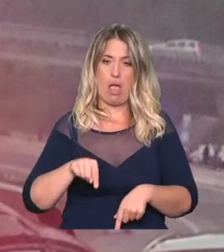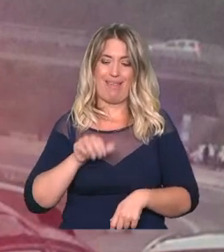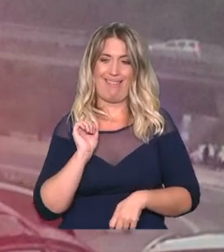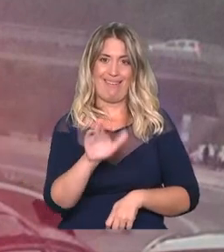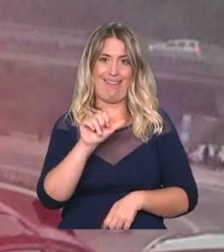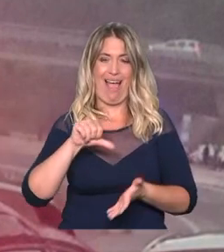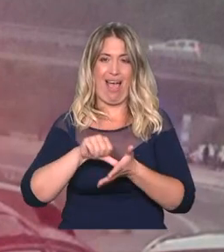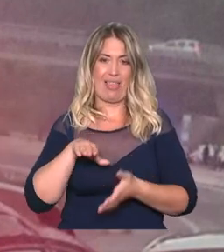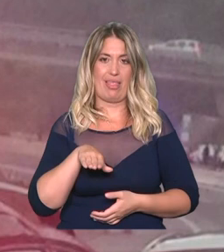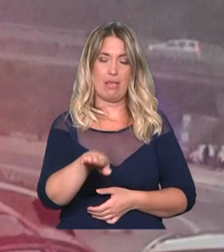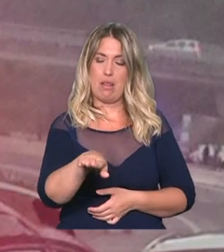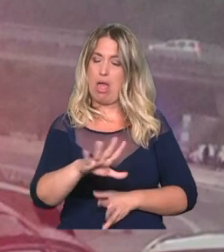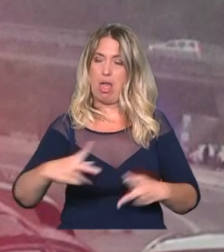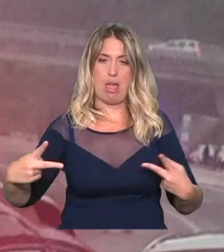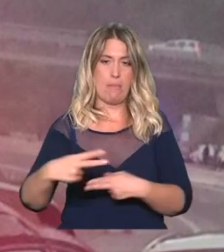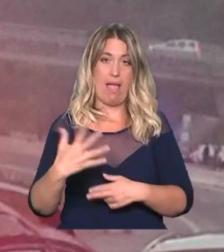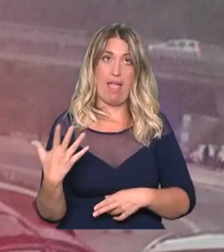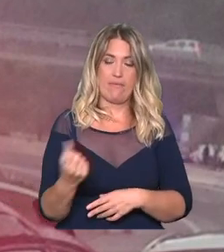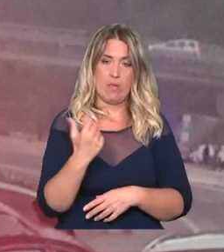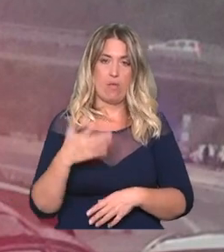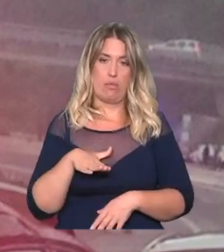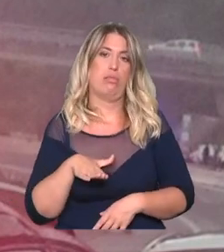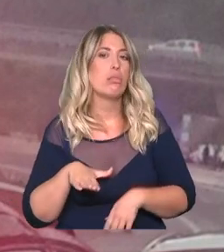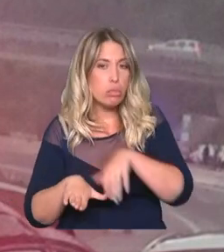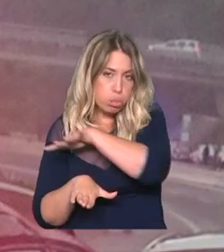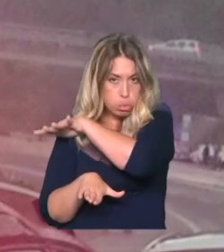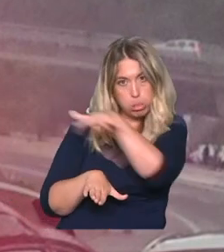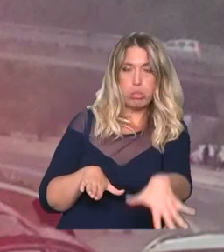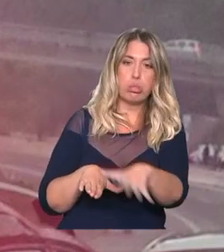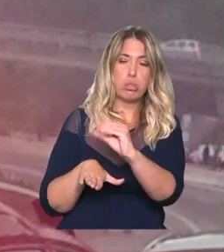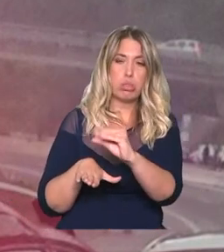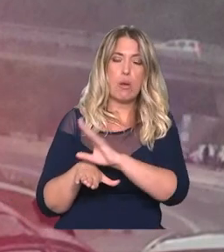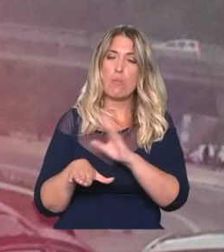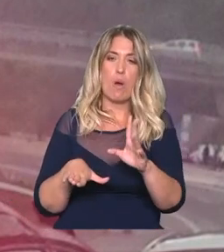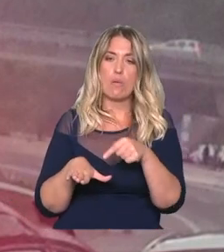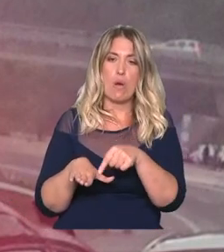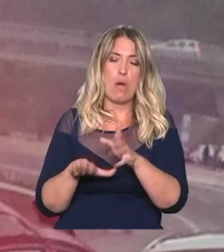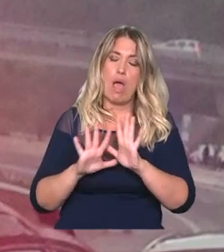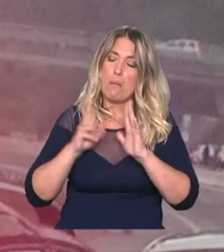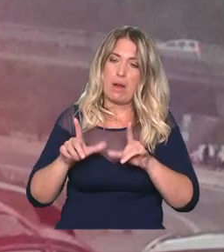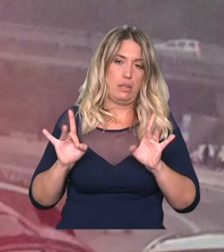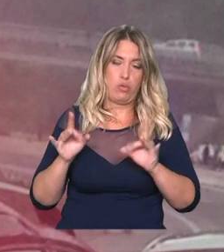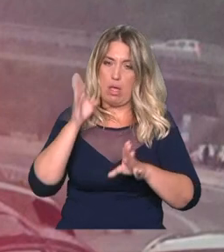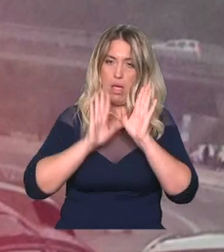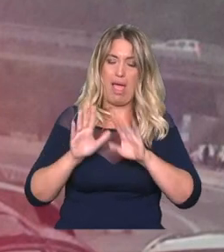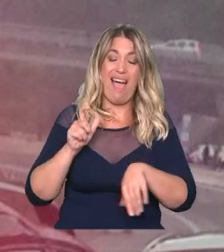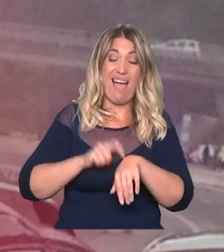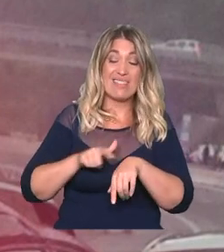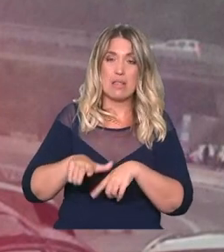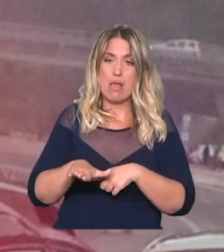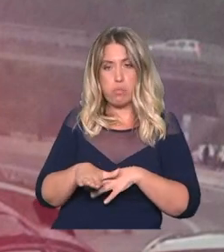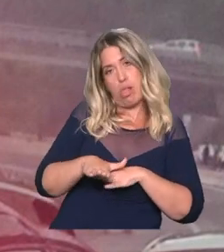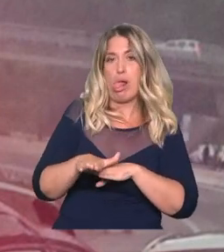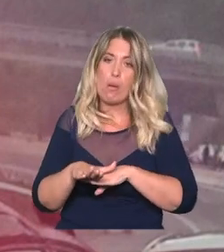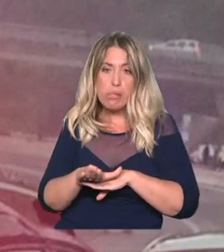έχει κλείσει. Ευτυχώς δεν έχουμε εγκλωβισμένους οδηγούς, έχουμε αποφύγει τα χειρότερα μέχρι στιγμής. Απλά γίνεται με δυσκολία